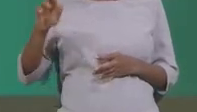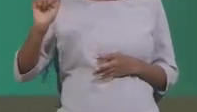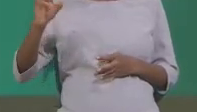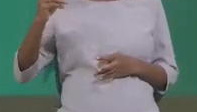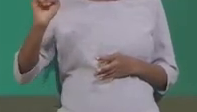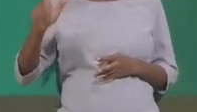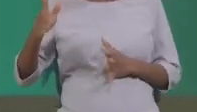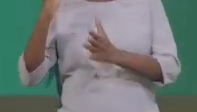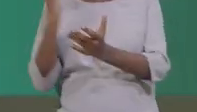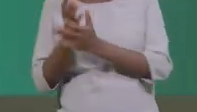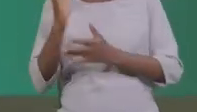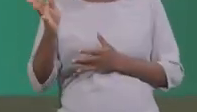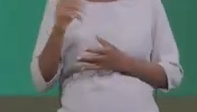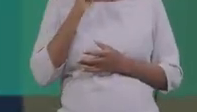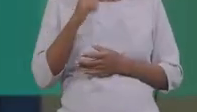Arrête là.